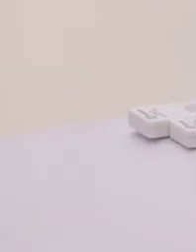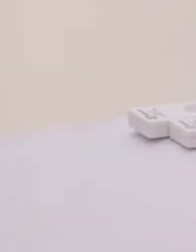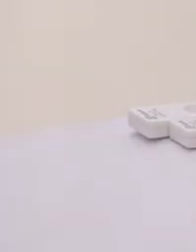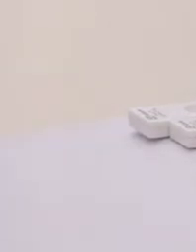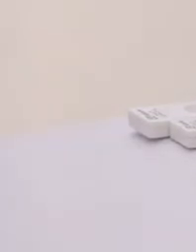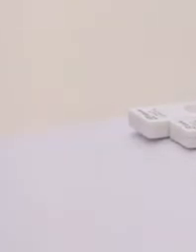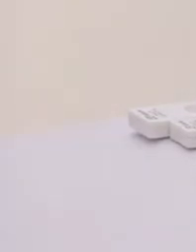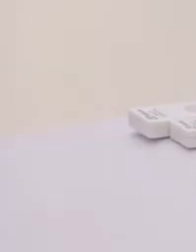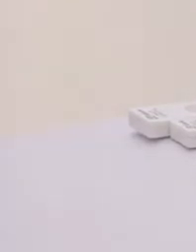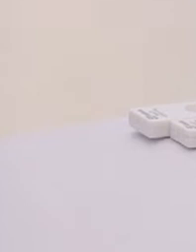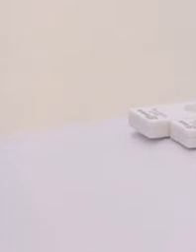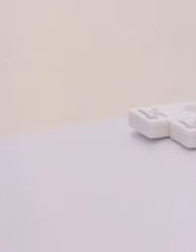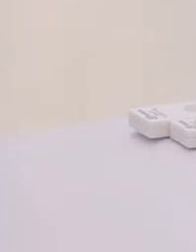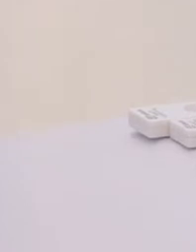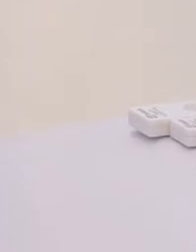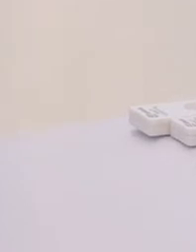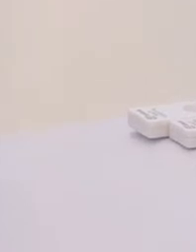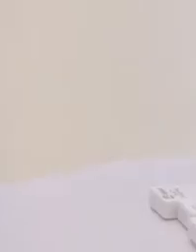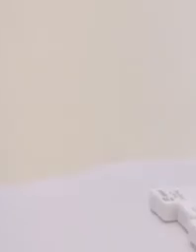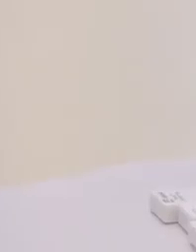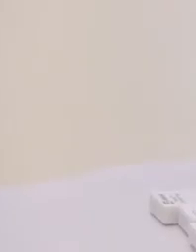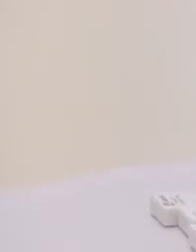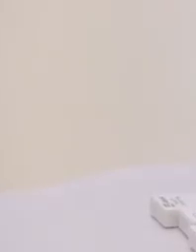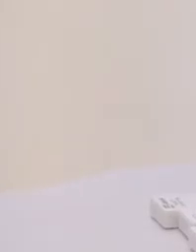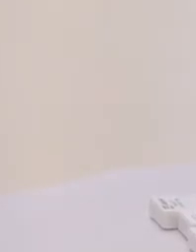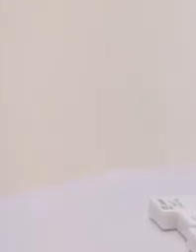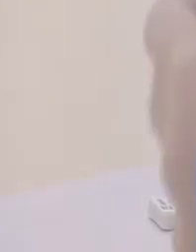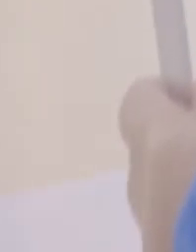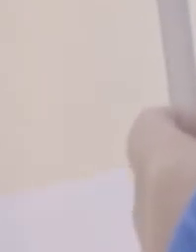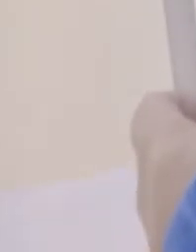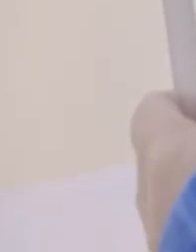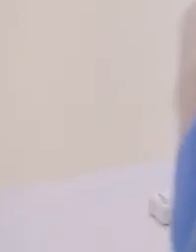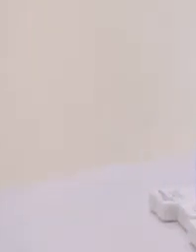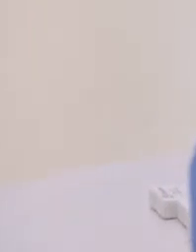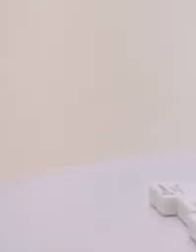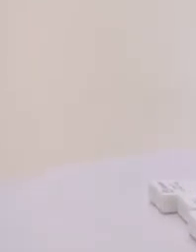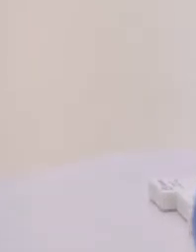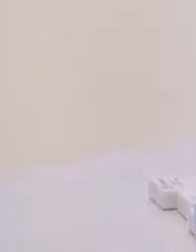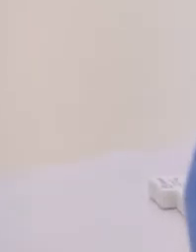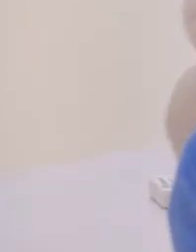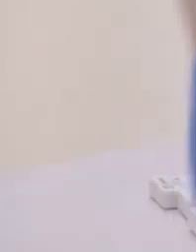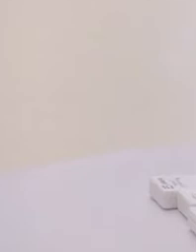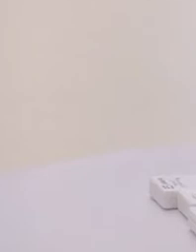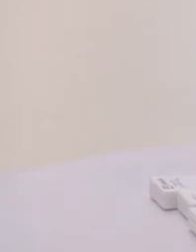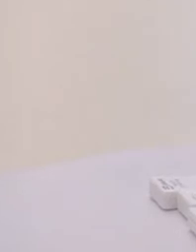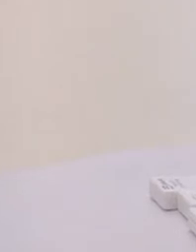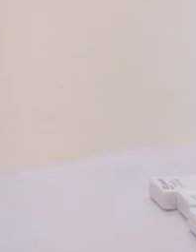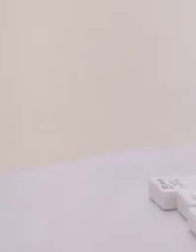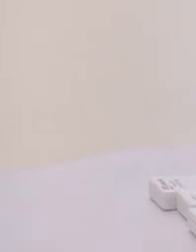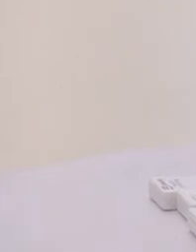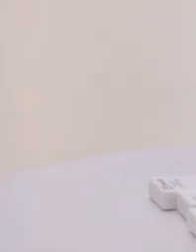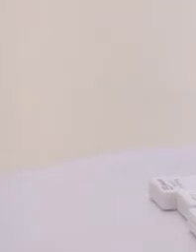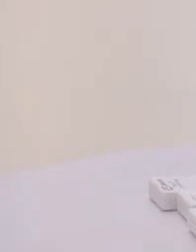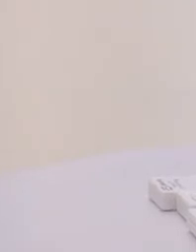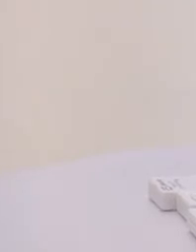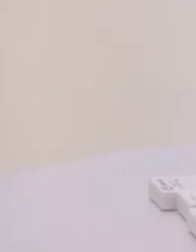θάνατοι που κατεγράφησαν το τελευταίο 24ωρο, ενώ 321 ασθενείς νοσηλεύονται διασωληνωμένοι σε μονάδες εντατικής θεραπείας. Στην